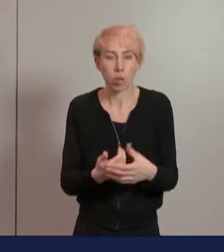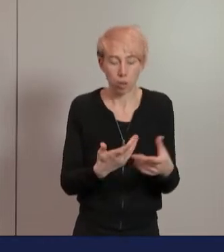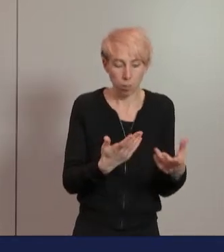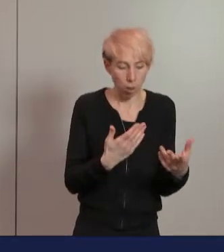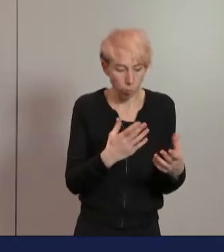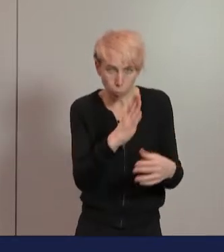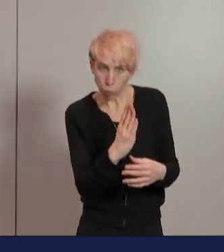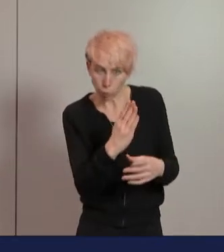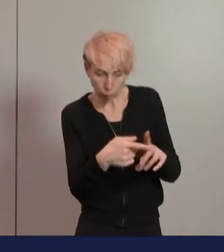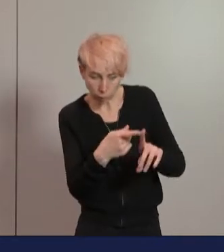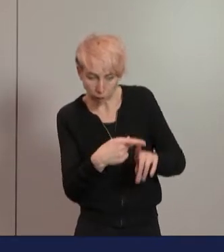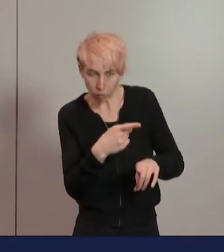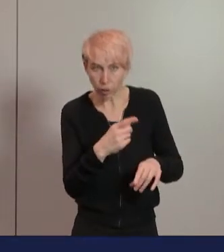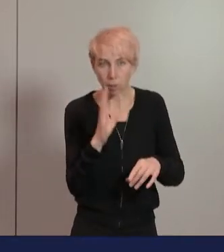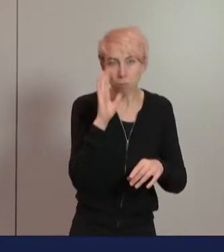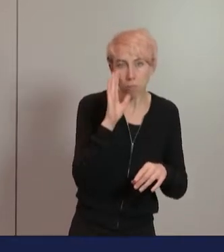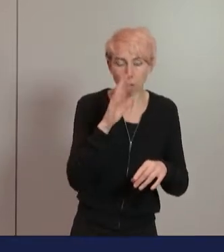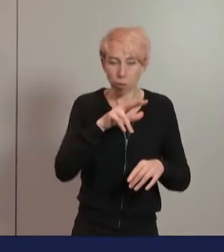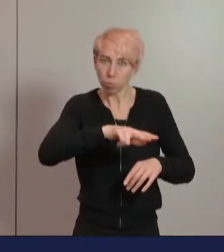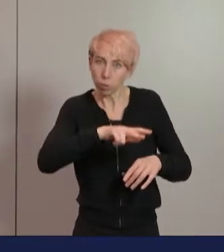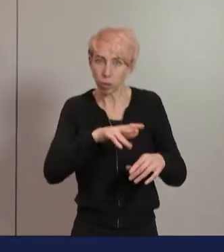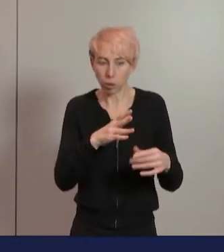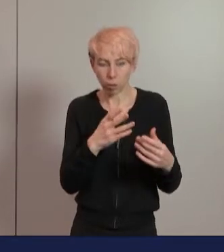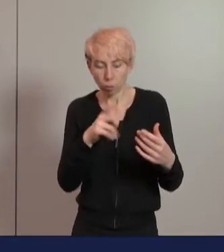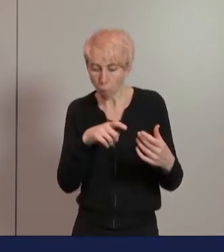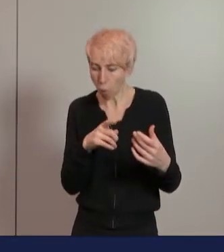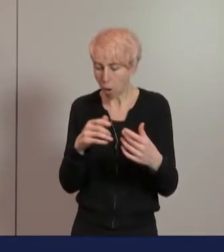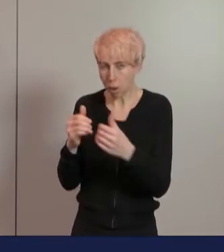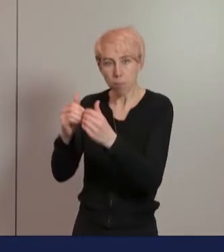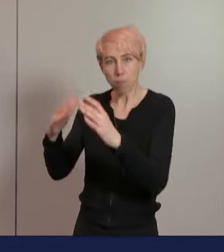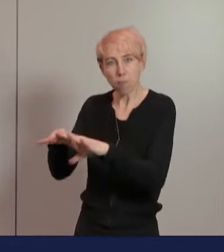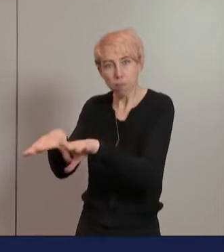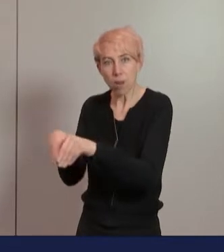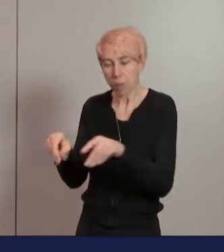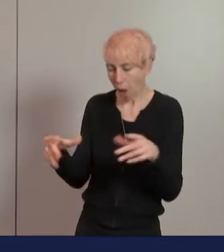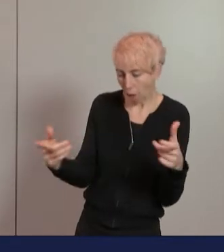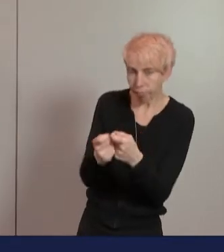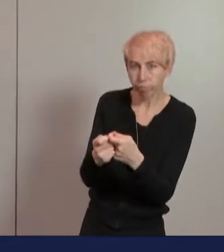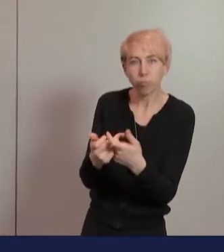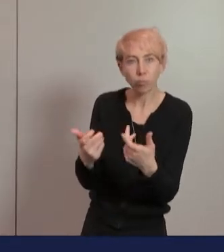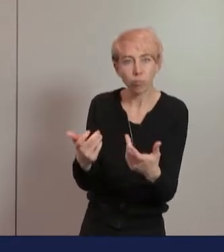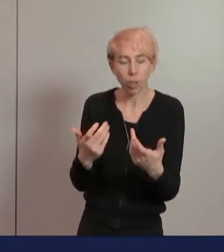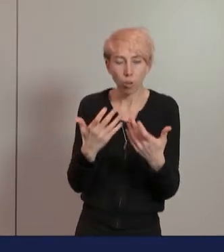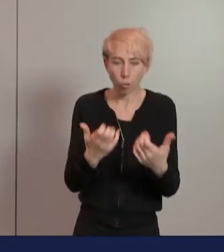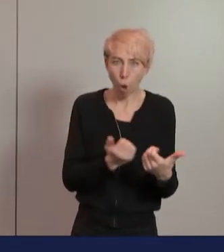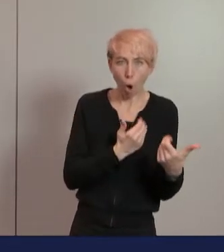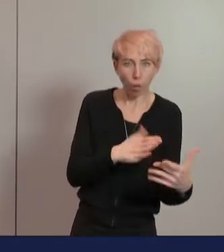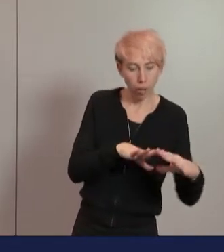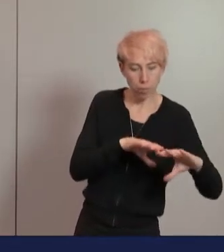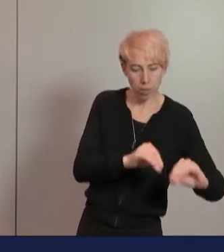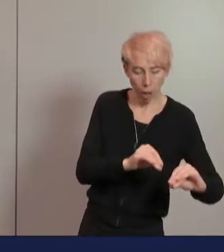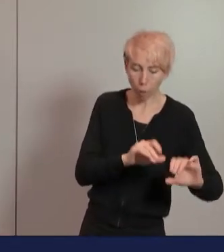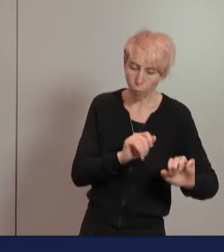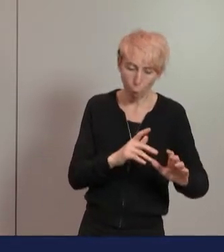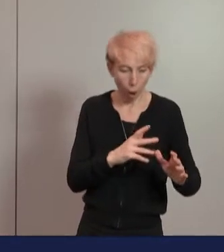dans le logement, hébergement, logement inclusif, typologie adaptée aux tailles des ménages. Le développement d'une offre d'habitat abordable et ce de façon pérenne